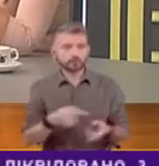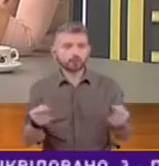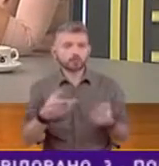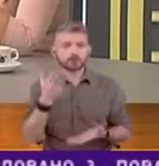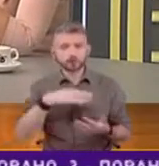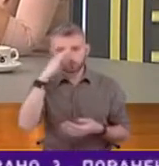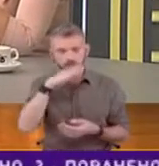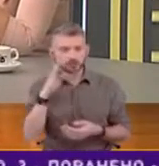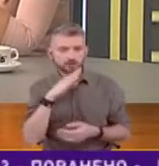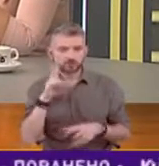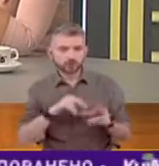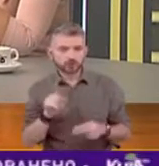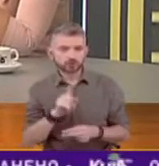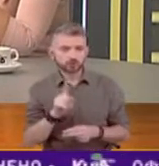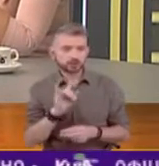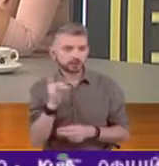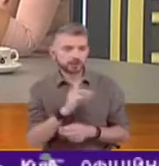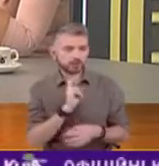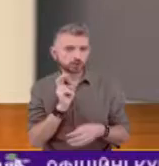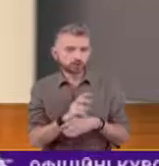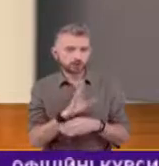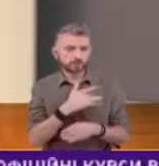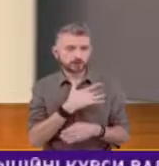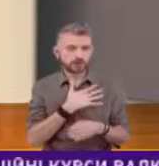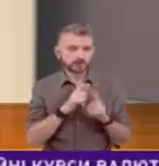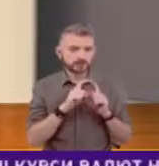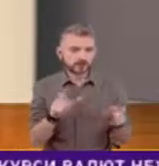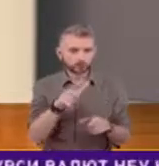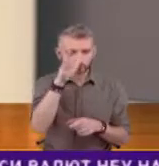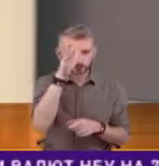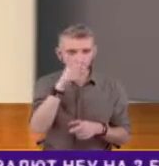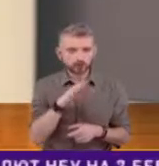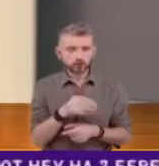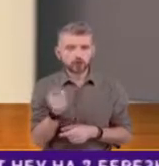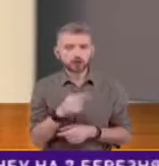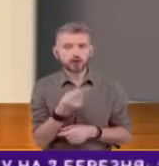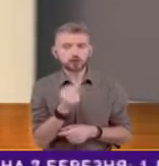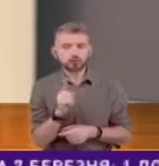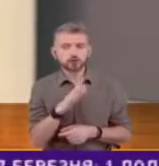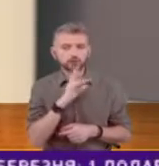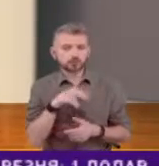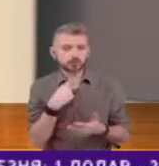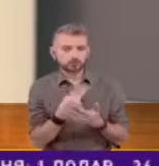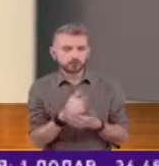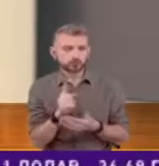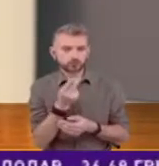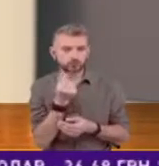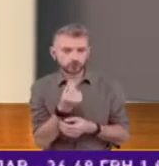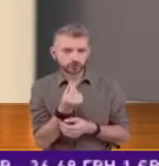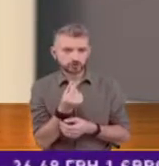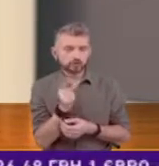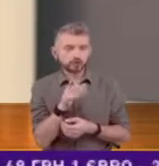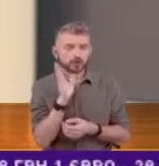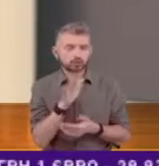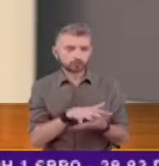якщо батьки вважають, що вони, ну, дитина прийшла в приватний заклад освіти, то та сума, яка була передбачена, що коштів, вона